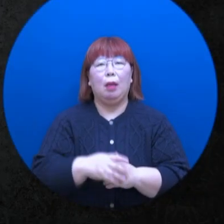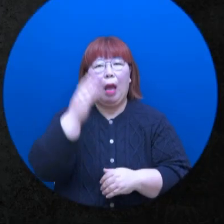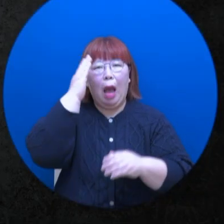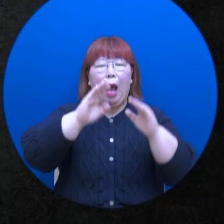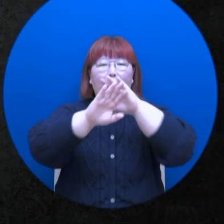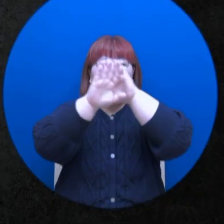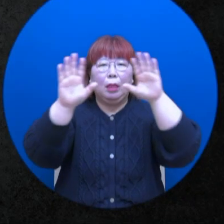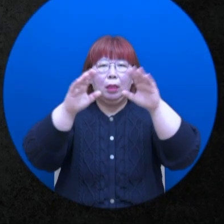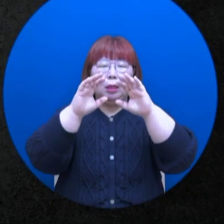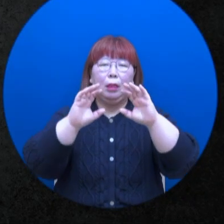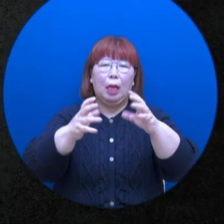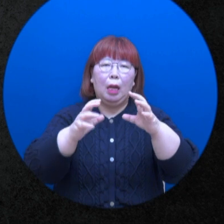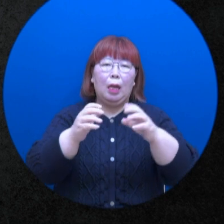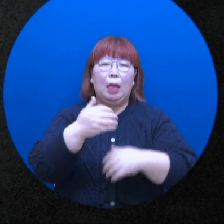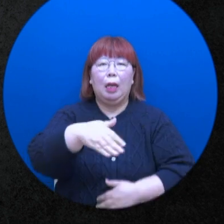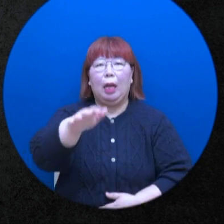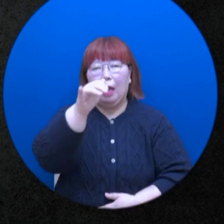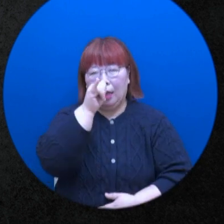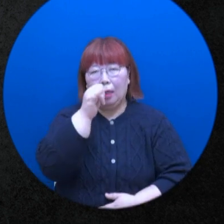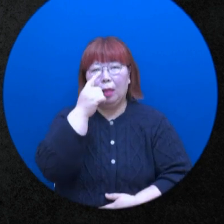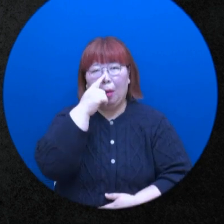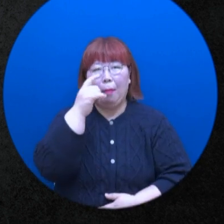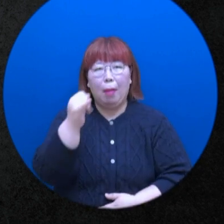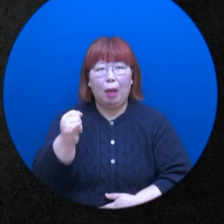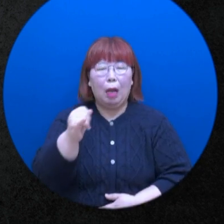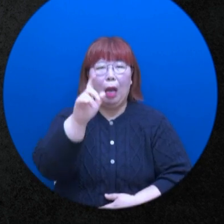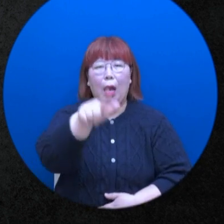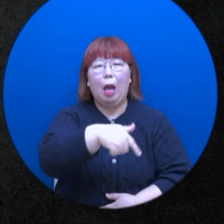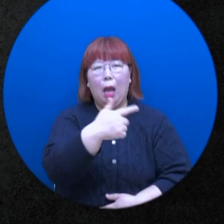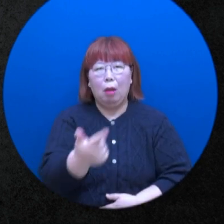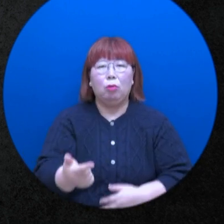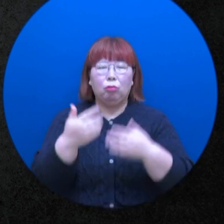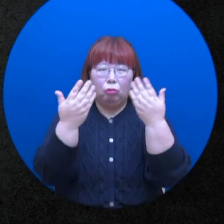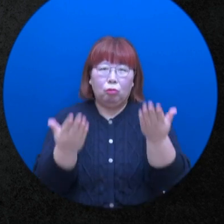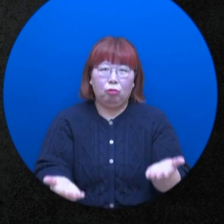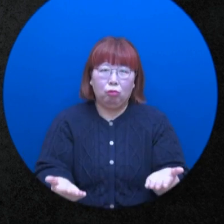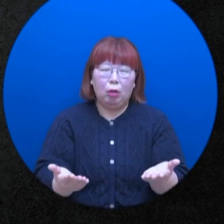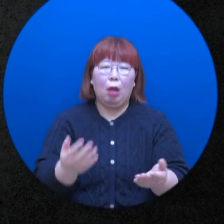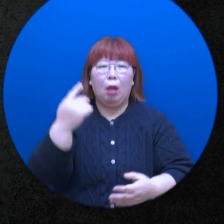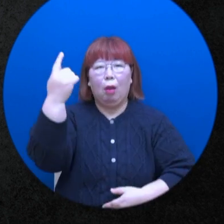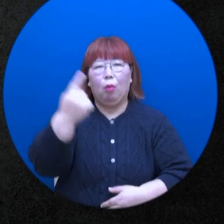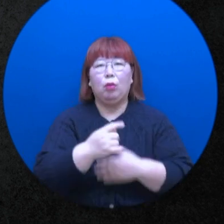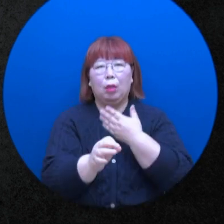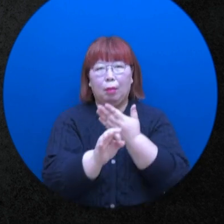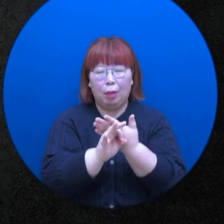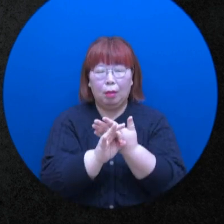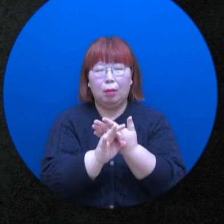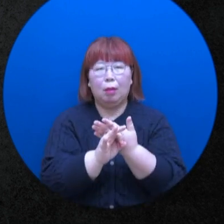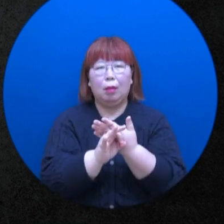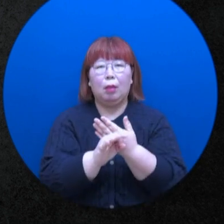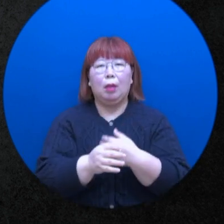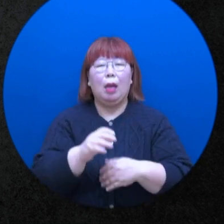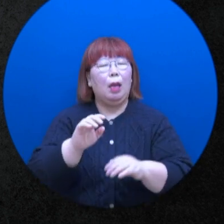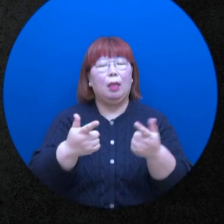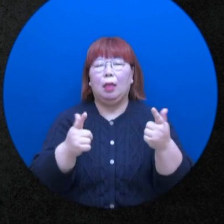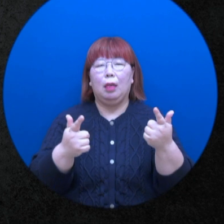하늘나라에 가 계시는 엄마가 하루 휴가를 얻어 오신다면,